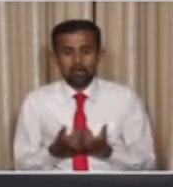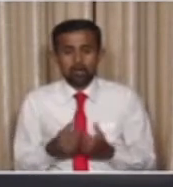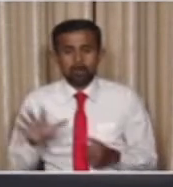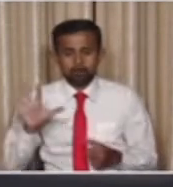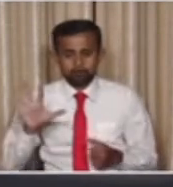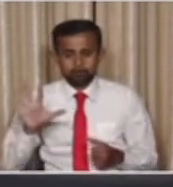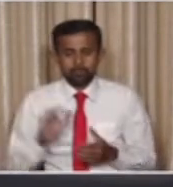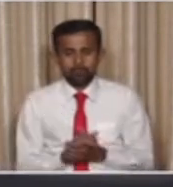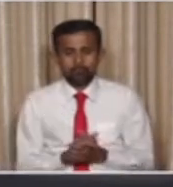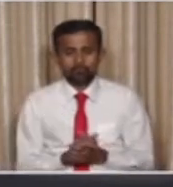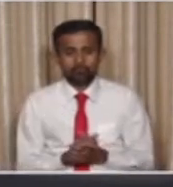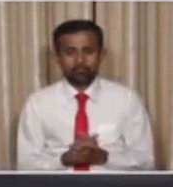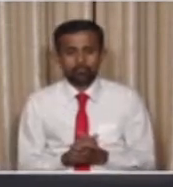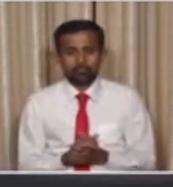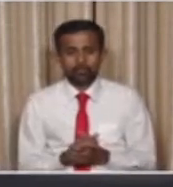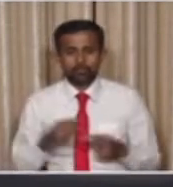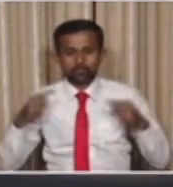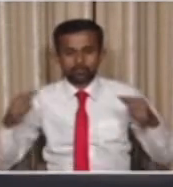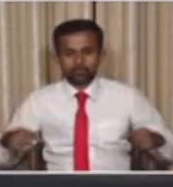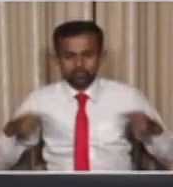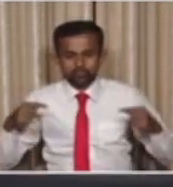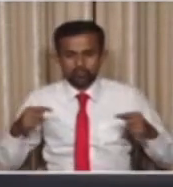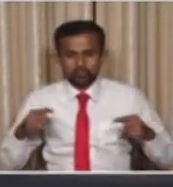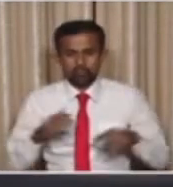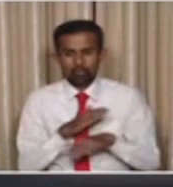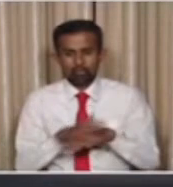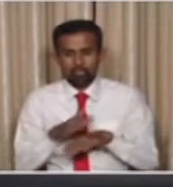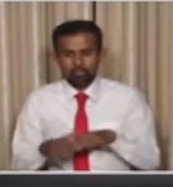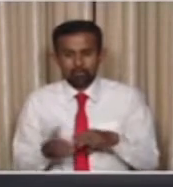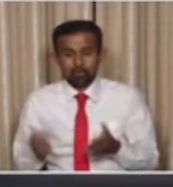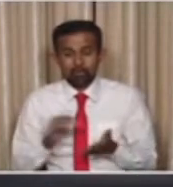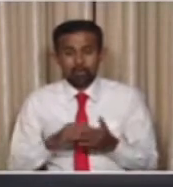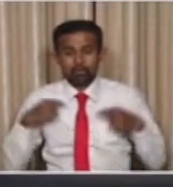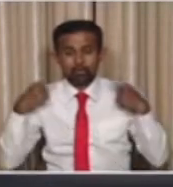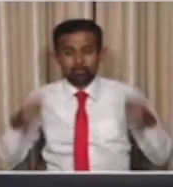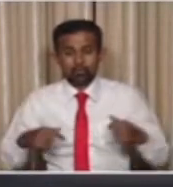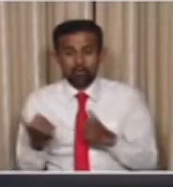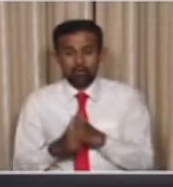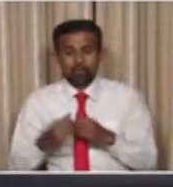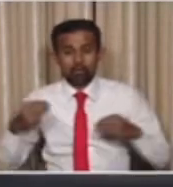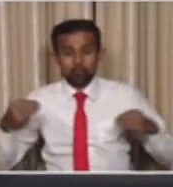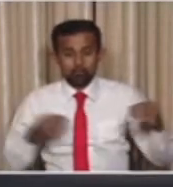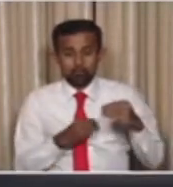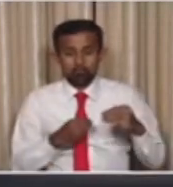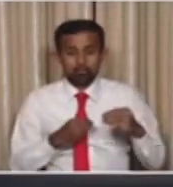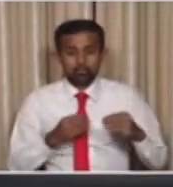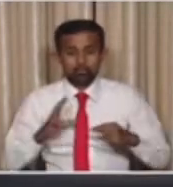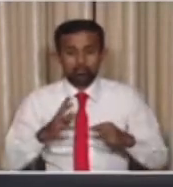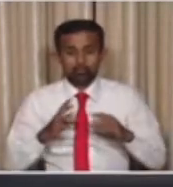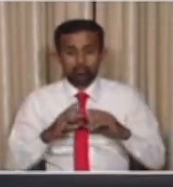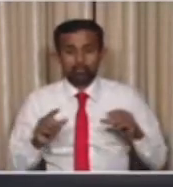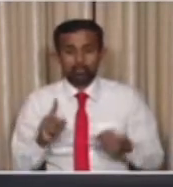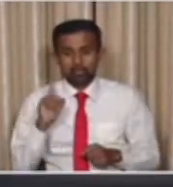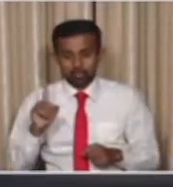5කි. රෝද ගෙවී යාම නිසා නැවත රෝද සවිකරවීමට යොමු කර ඇති එන්ජින් සංඛ්‍යාව